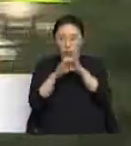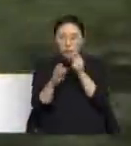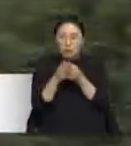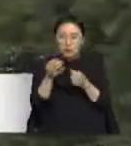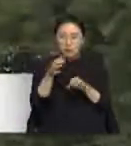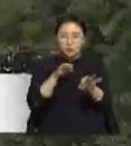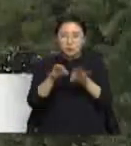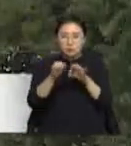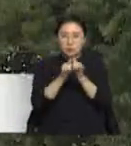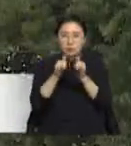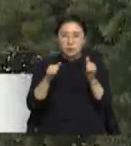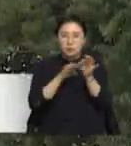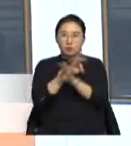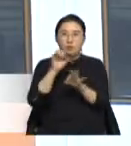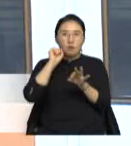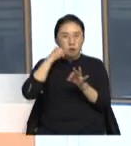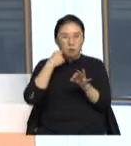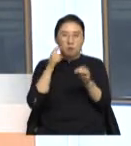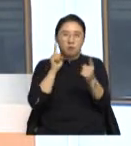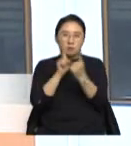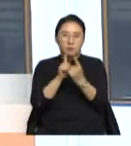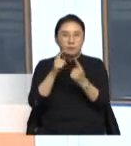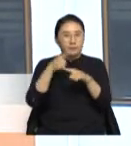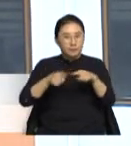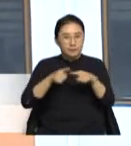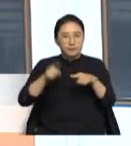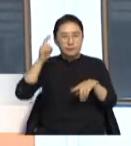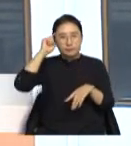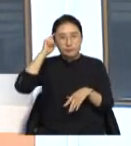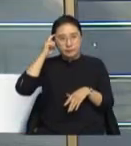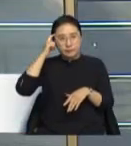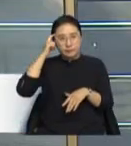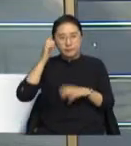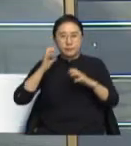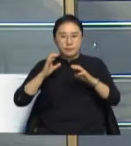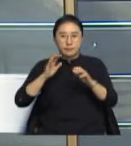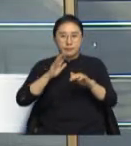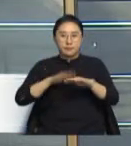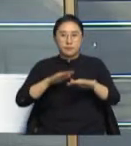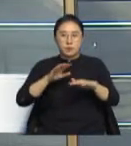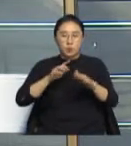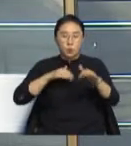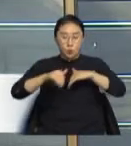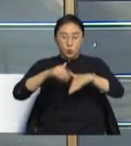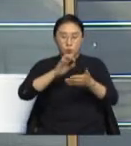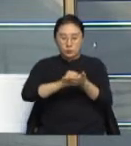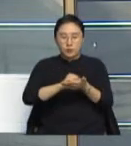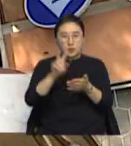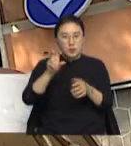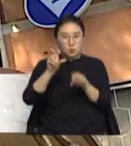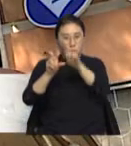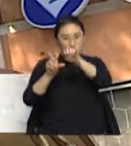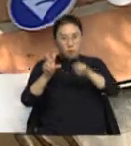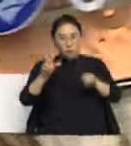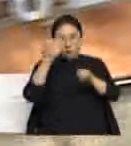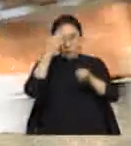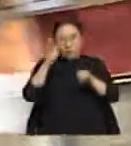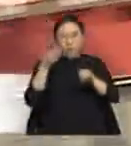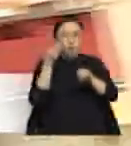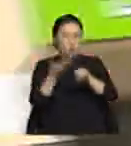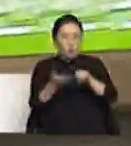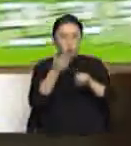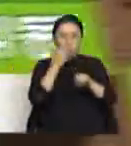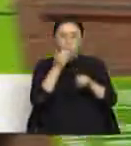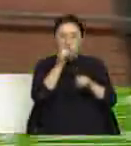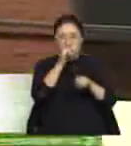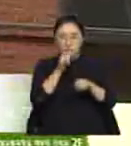소상공인 등이 경제적 어려움에 직면했다 고 판단해 이들에게 부과하는 도로점용료 중 25% 를 감면 하기로